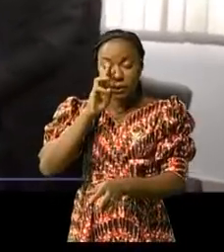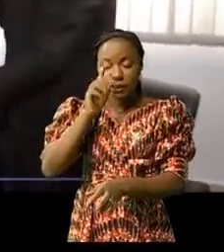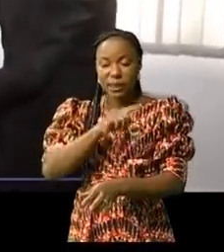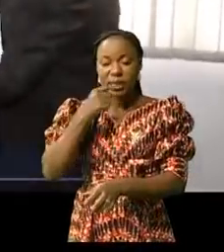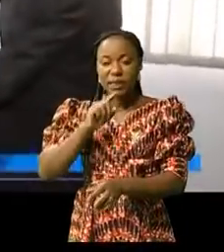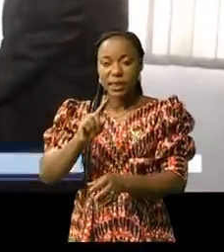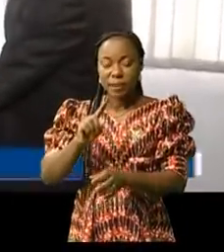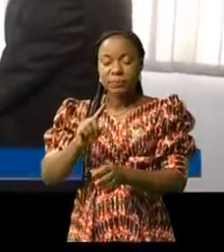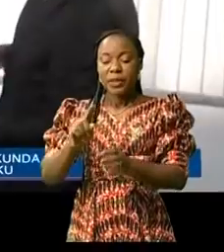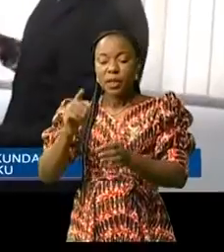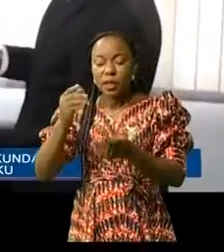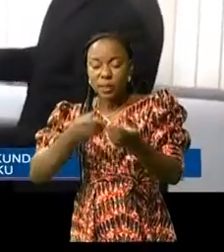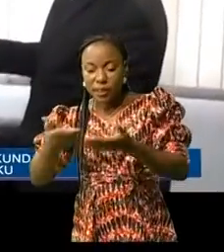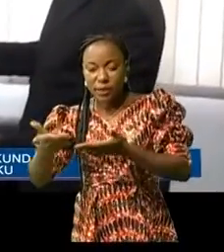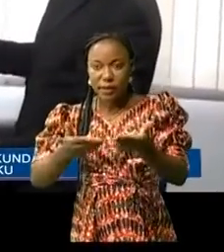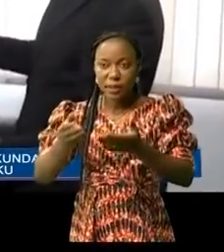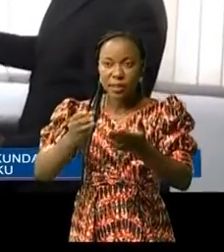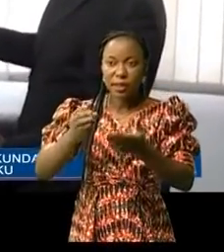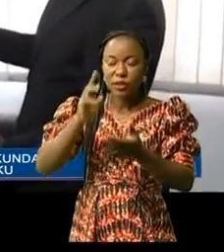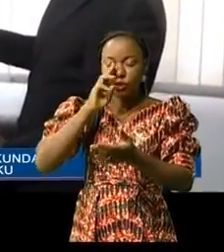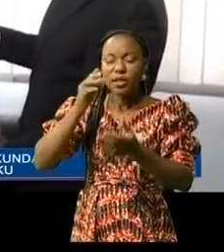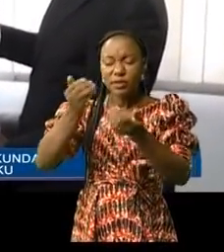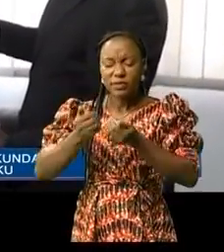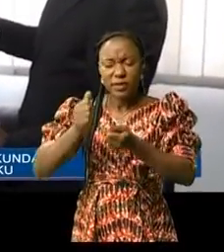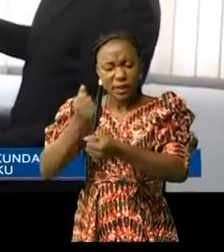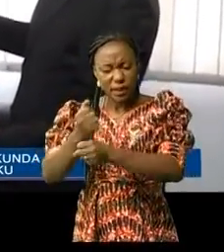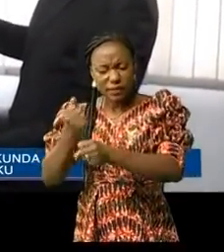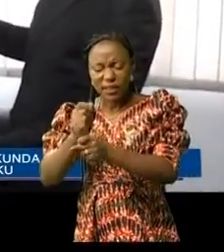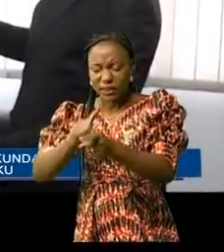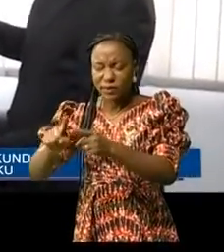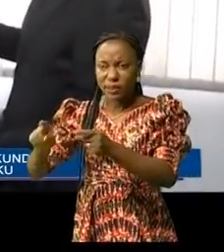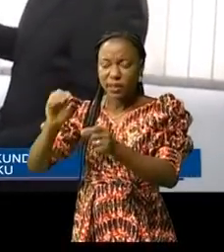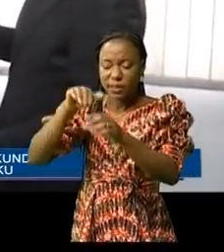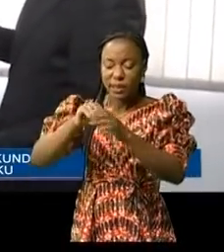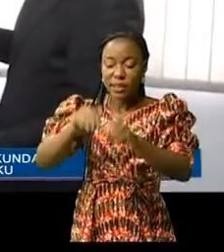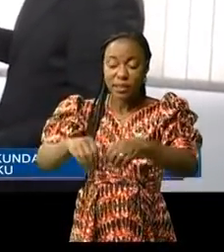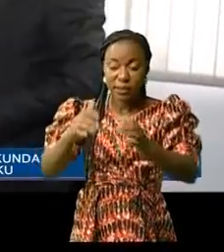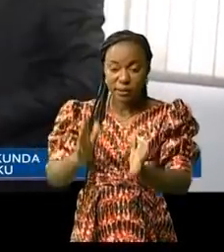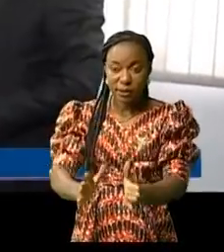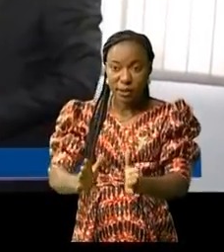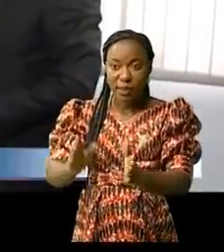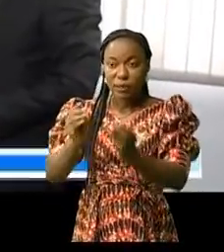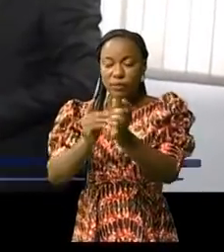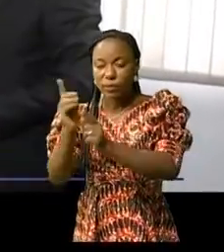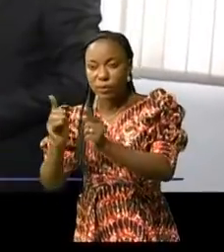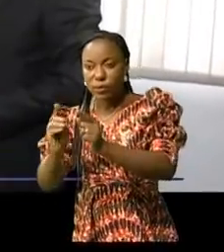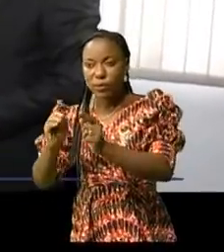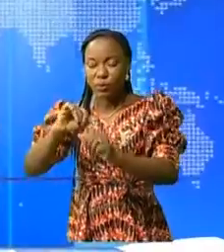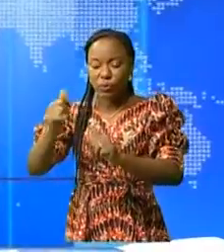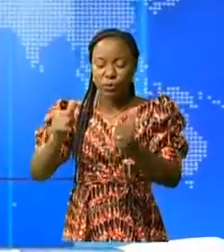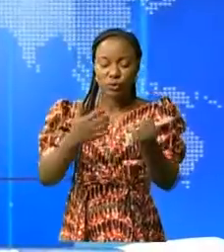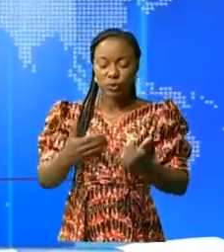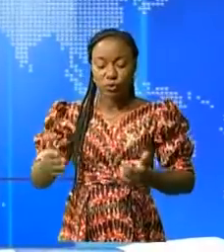économiques nigériens souhaitent investir dans plusieurs domaines notamment l'agriculture les tasty ellaone du sri